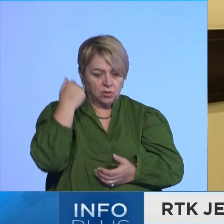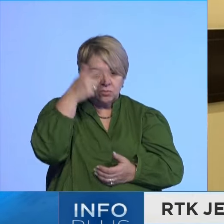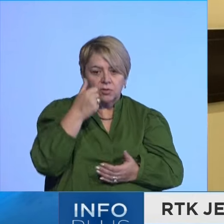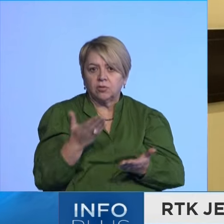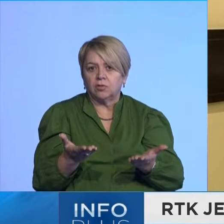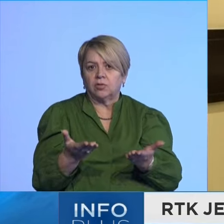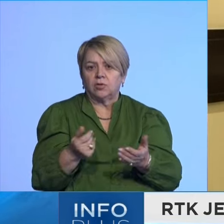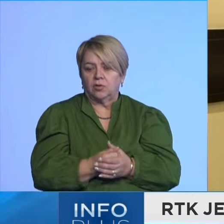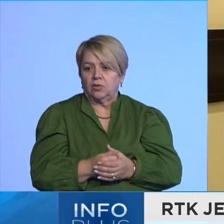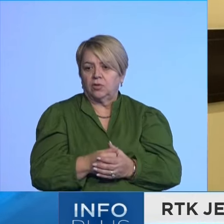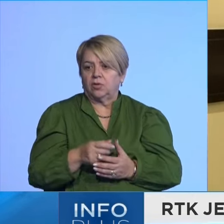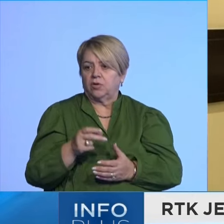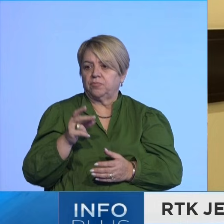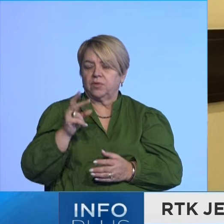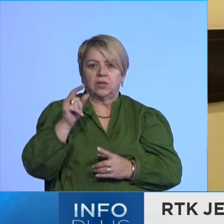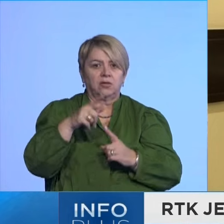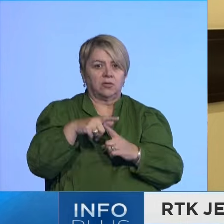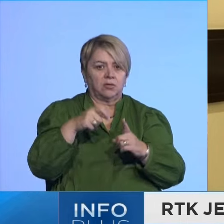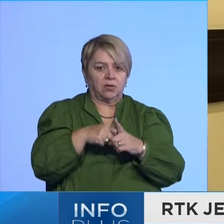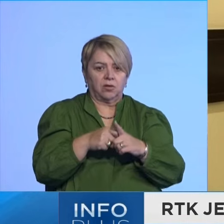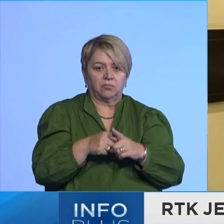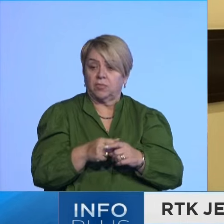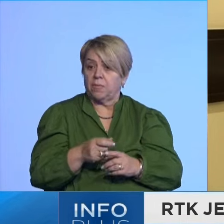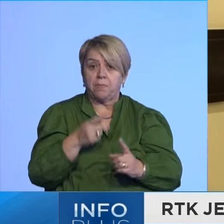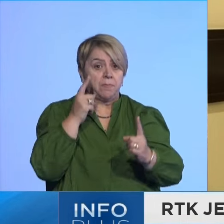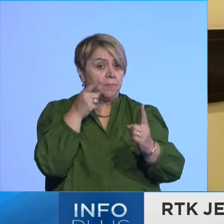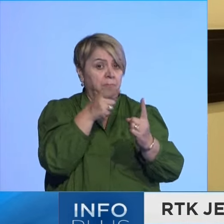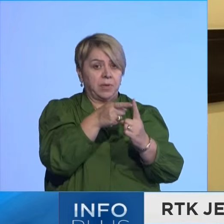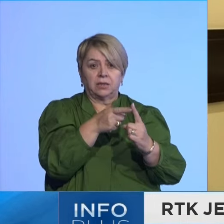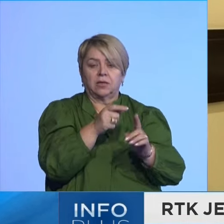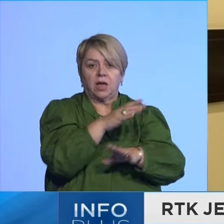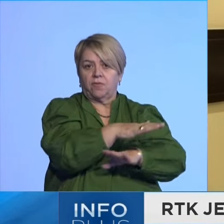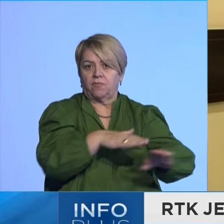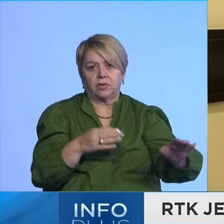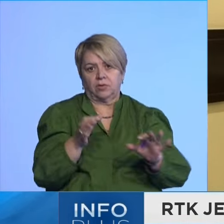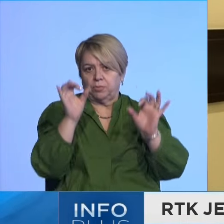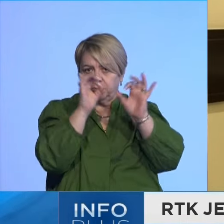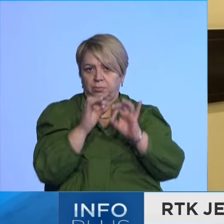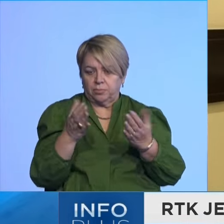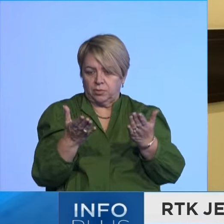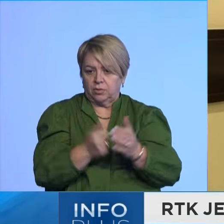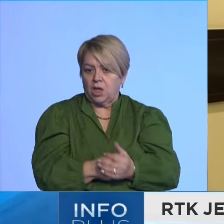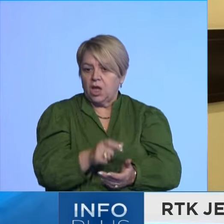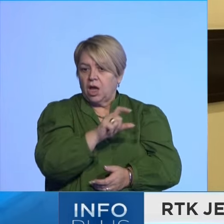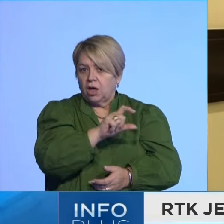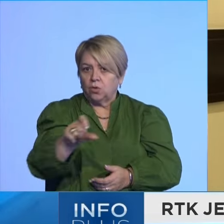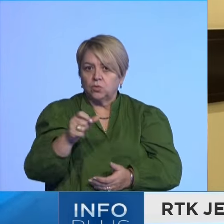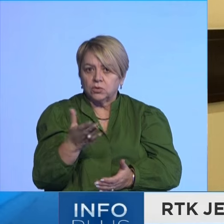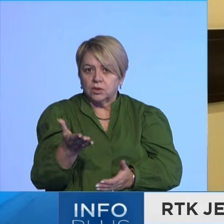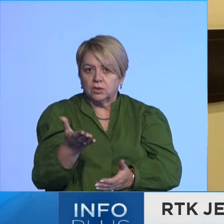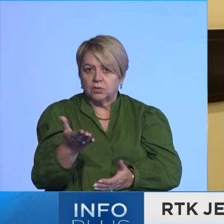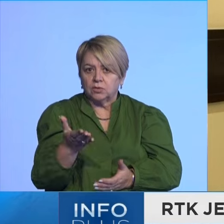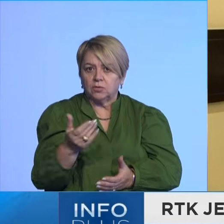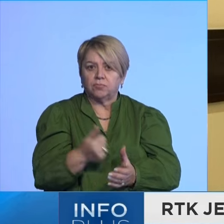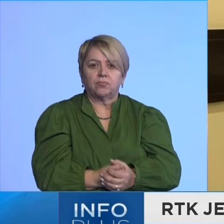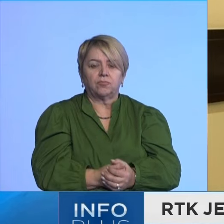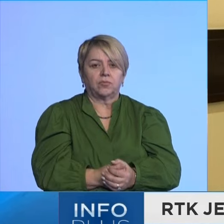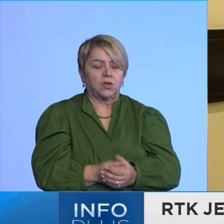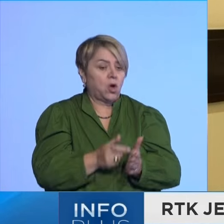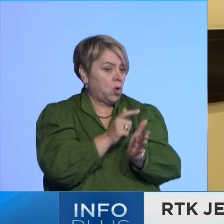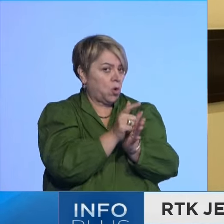kemi kanal të dedikuar për kuvendin. Prandaj, akuzat e tila, në një